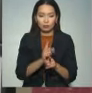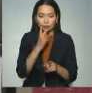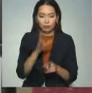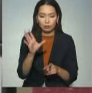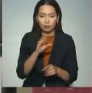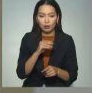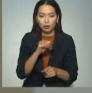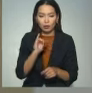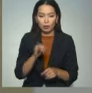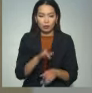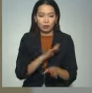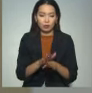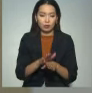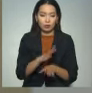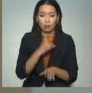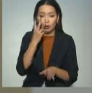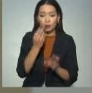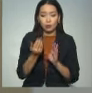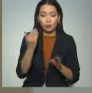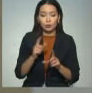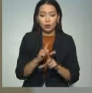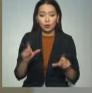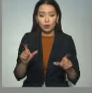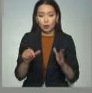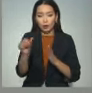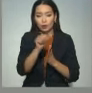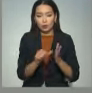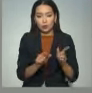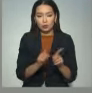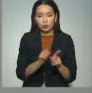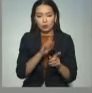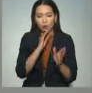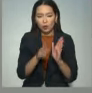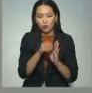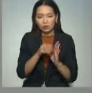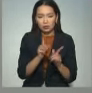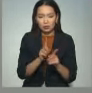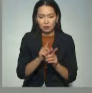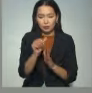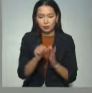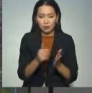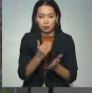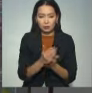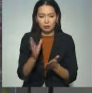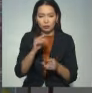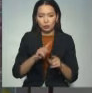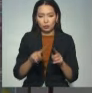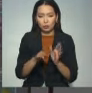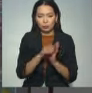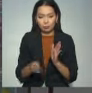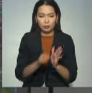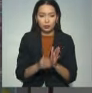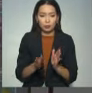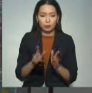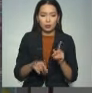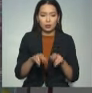Соны қазір көріп шығамыз. 2 жыл бұрын салынған ғимараттың қабырғасында сызат көп. Директордың айтуынша іргетас шөгіп барады. Бұндай үлкен